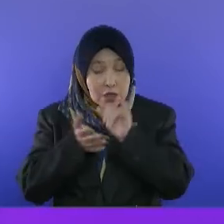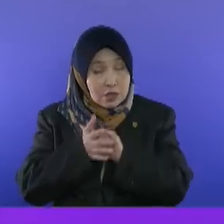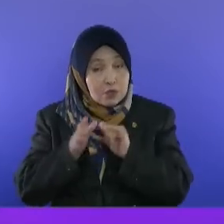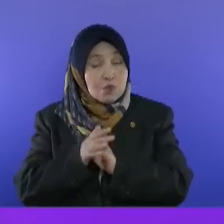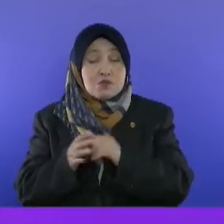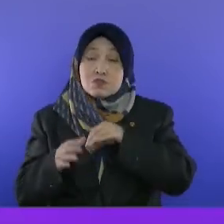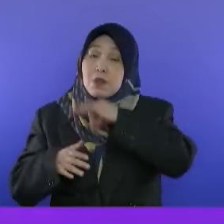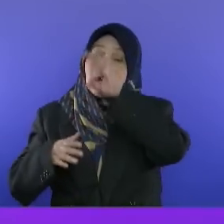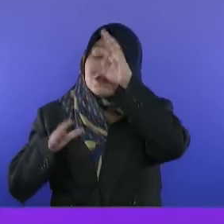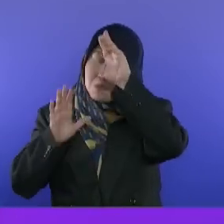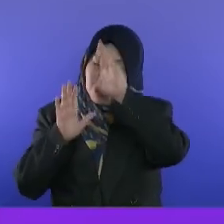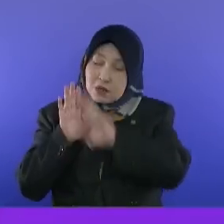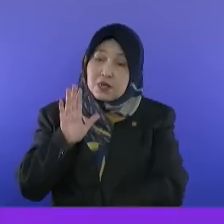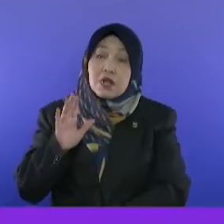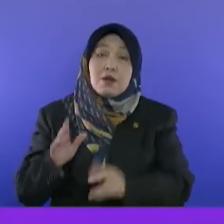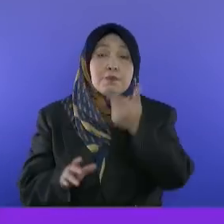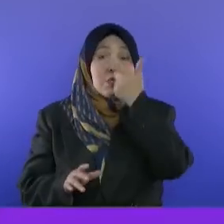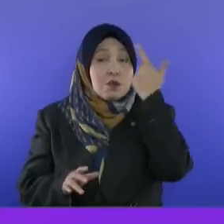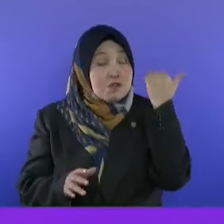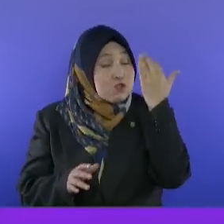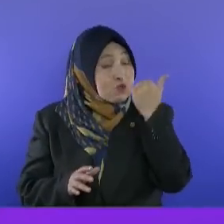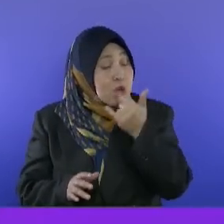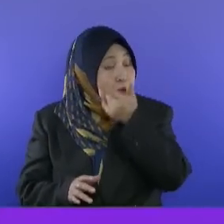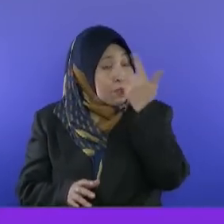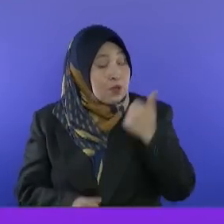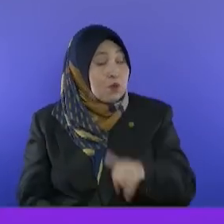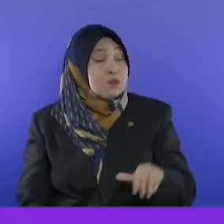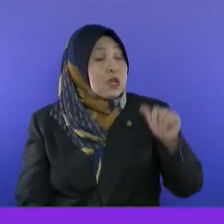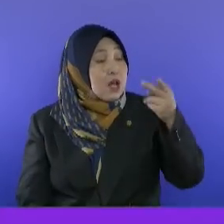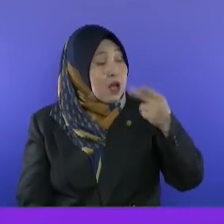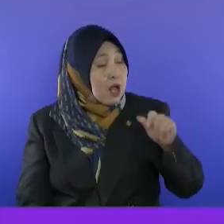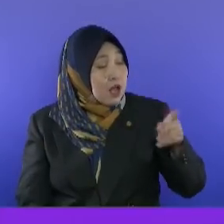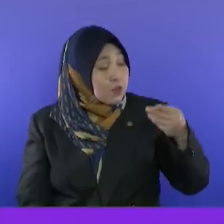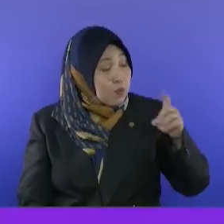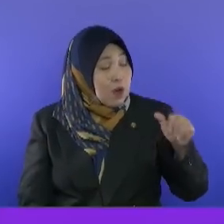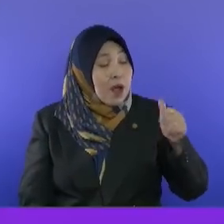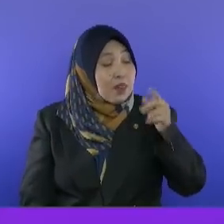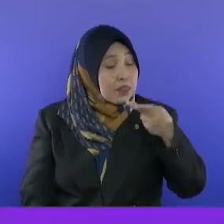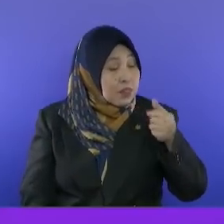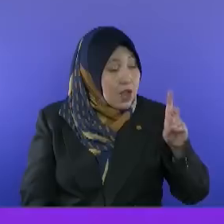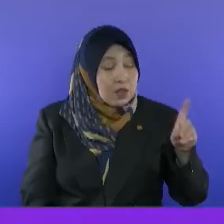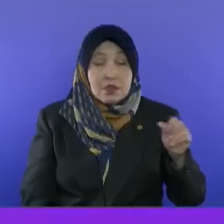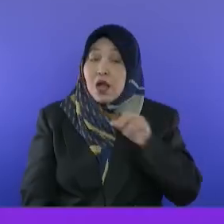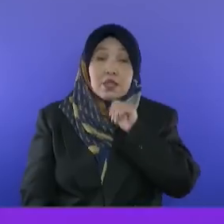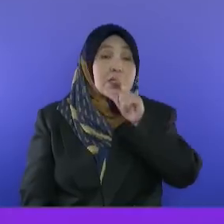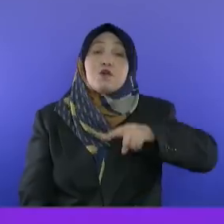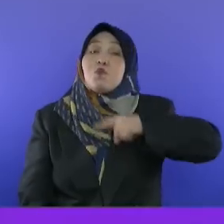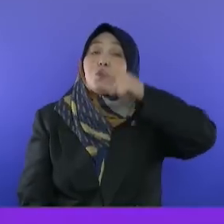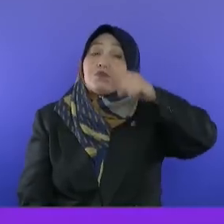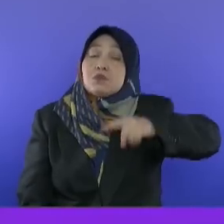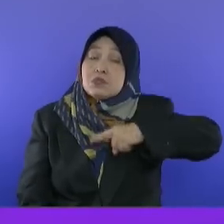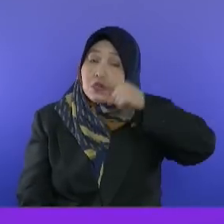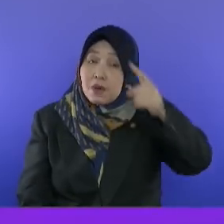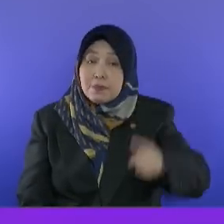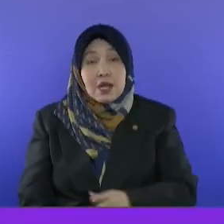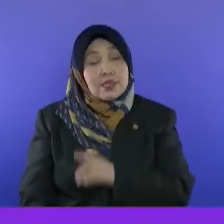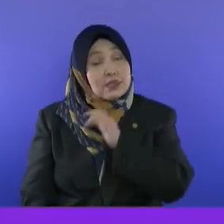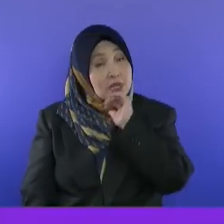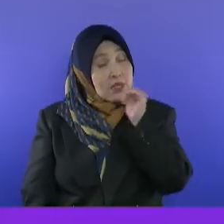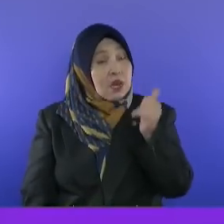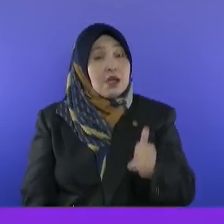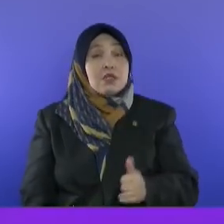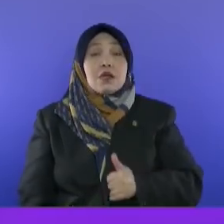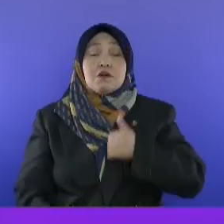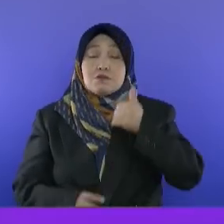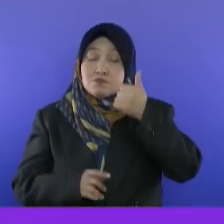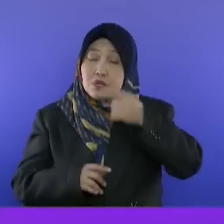rendah disebabkan apa karena ahadu Ahdan itu tidak diucapkan tidak dihujarkan